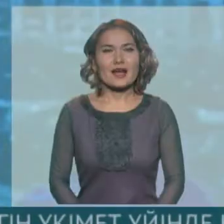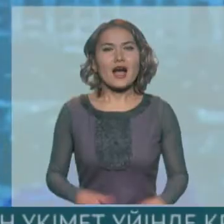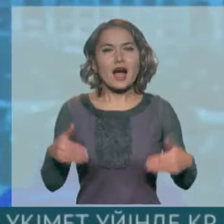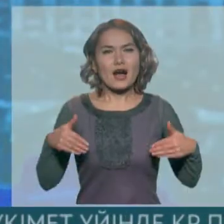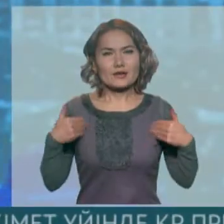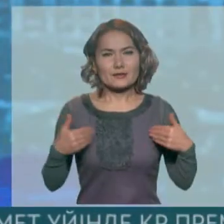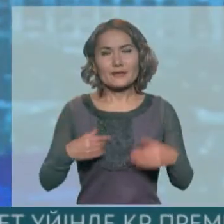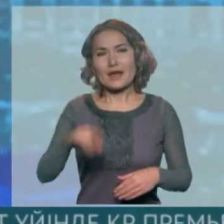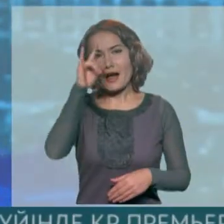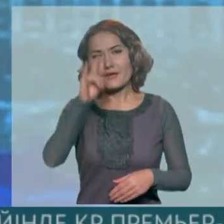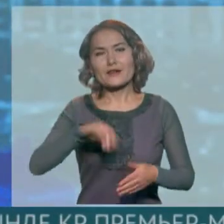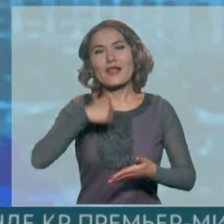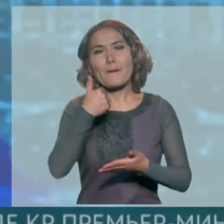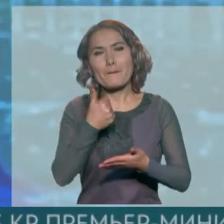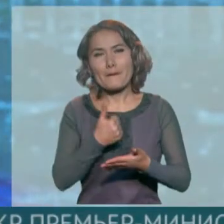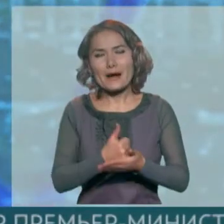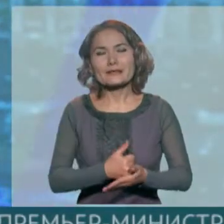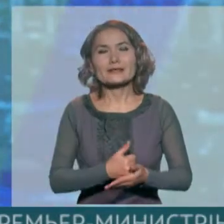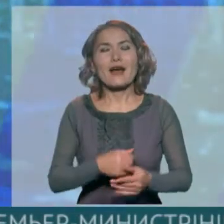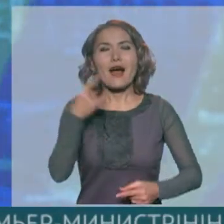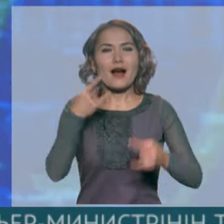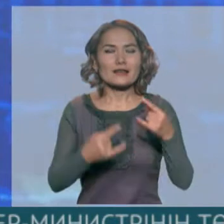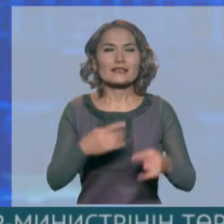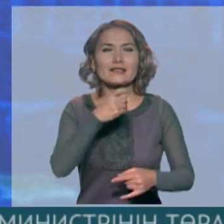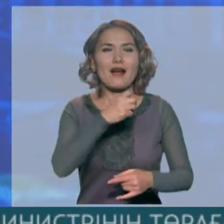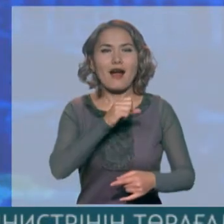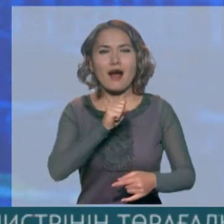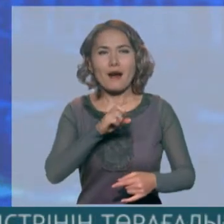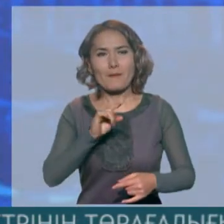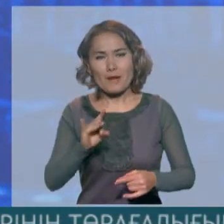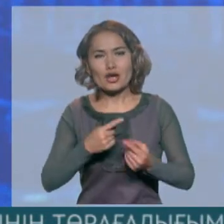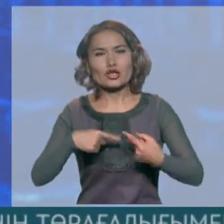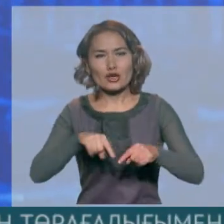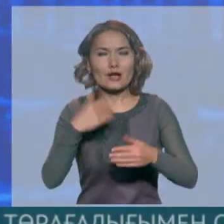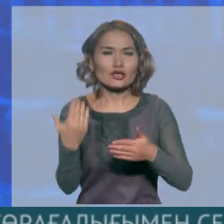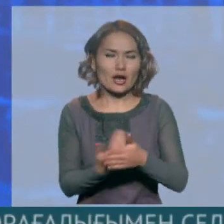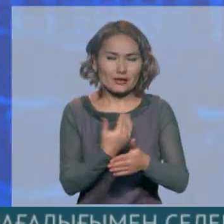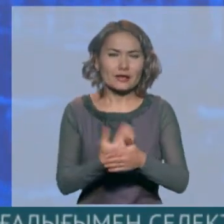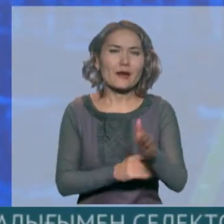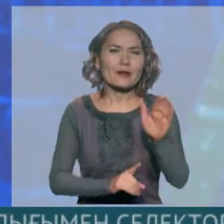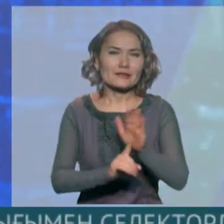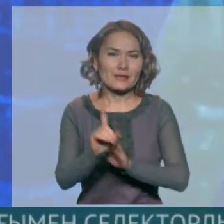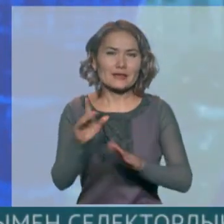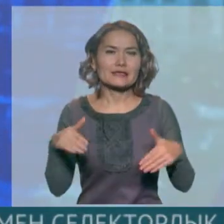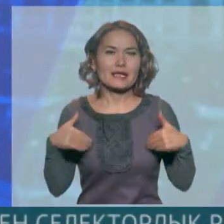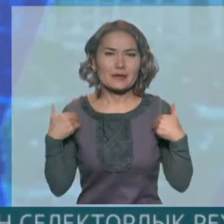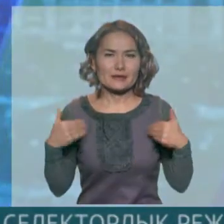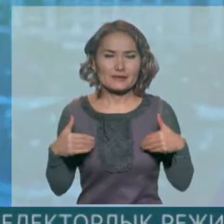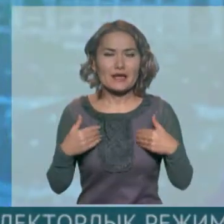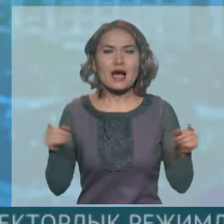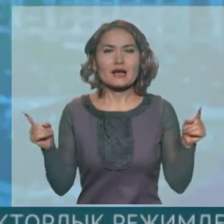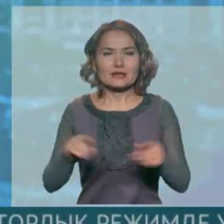Ассаламу алейкум. Еліміздің бас арнасының тікелей эфирінде кешкі жаңалықтар, студияда мен Бауыржан Бақытбекұлы және сұхбат аудармашы Самал Жантемір.